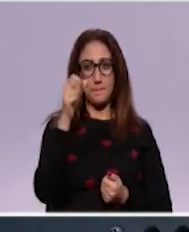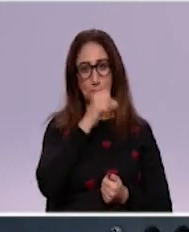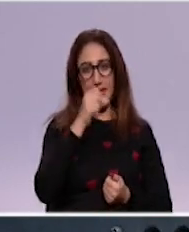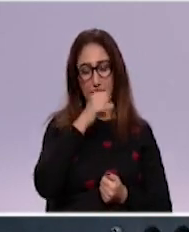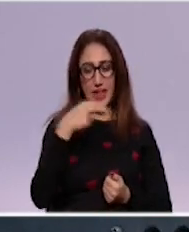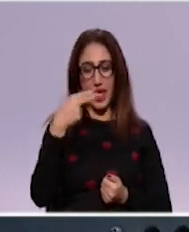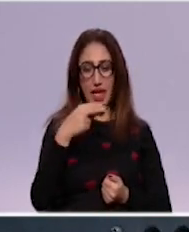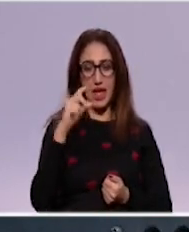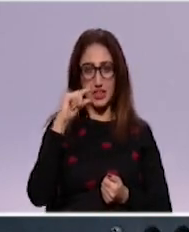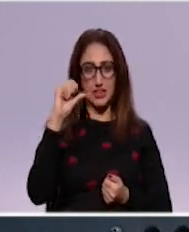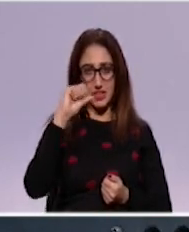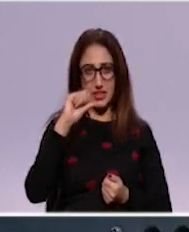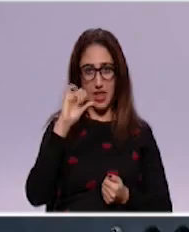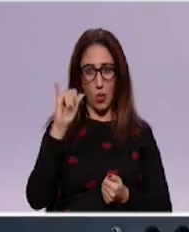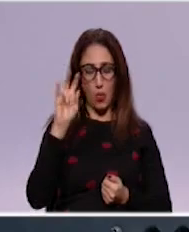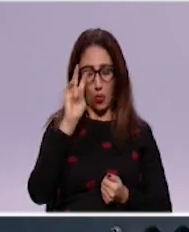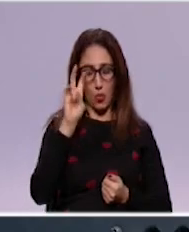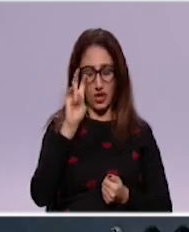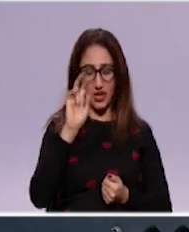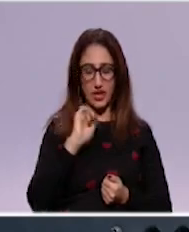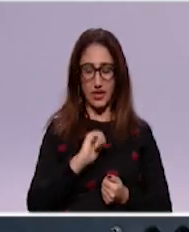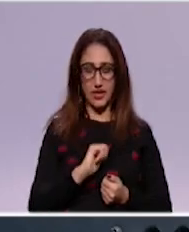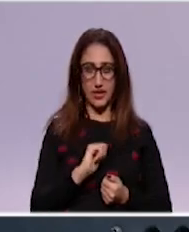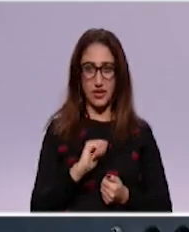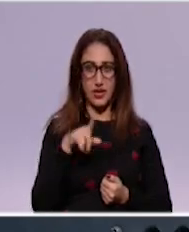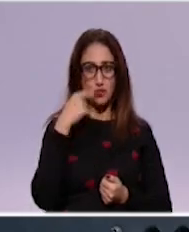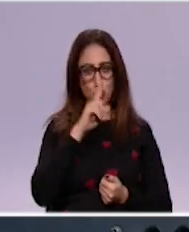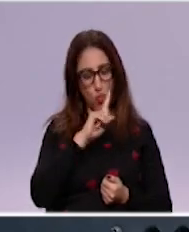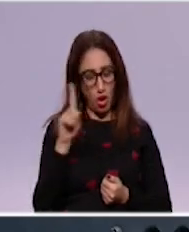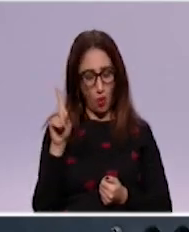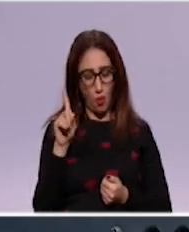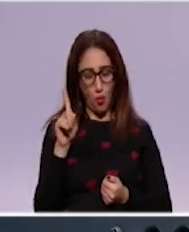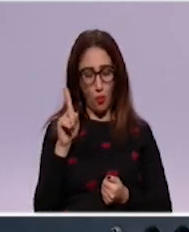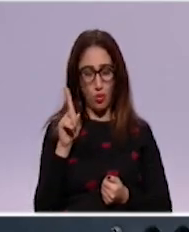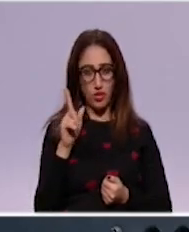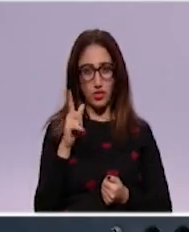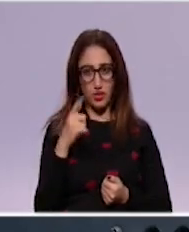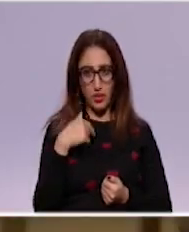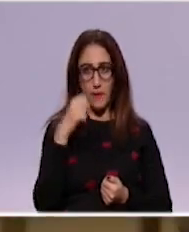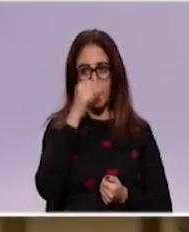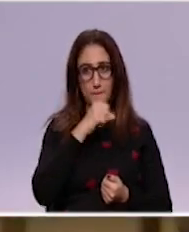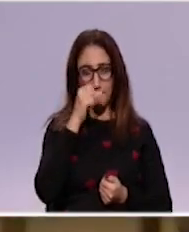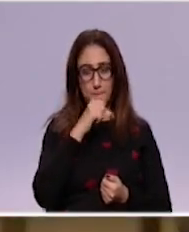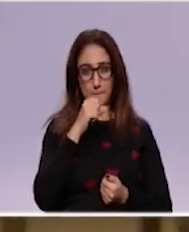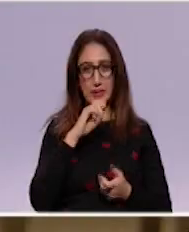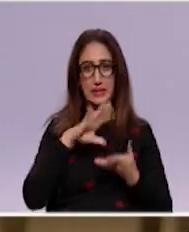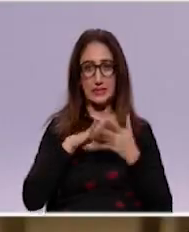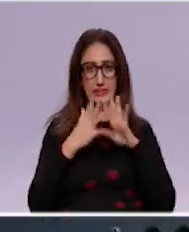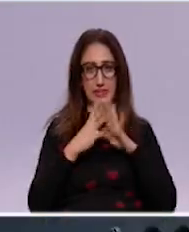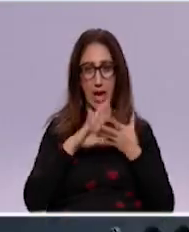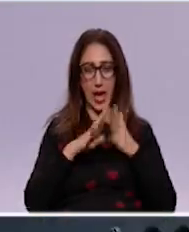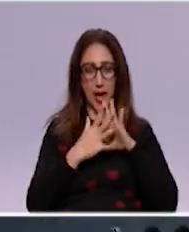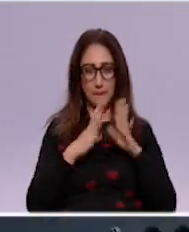قلت لها اه. قالت لي ايه؟ اصلهم بيقولوا لي انا مش مصدقه. قلت لها زحمه ده انا زحمه. قالت نعم زحمه ده لحنك؟